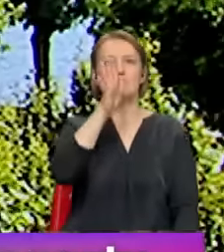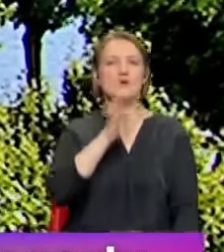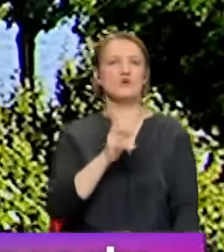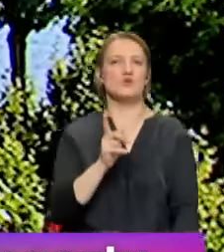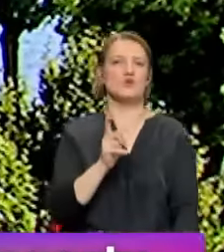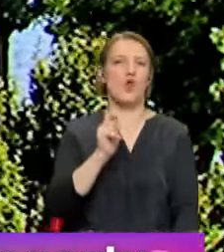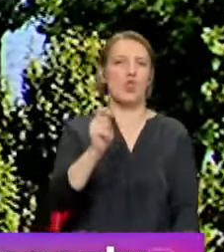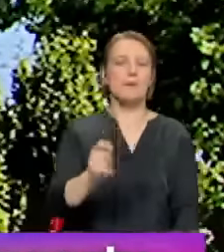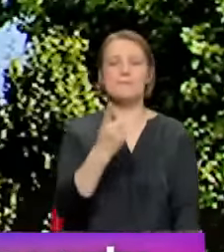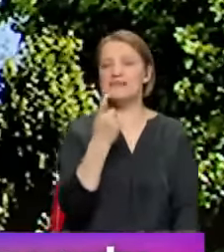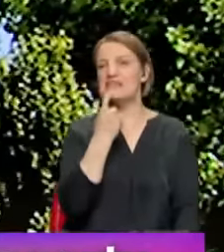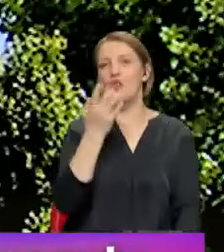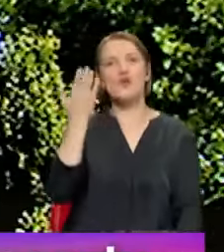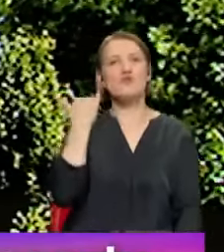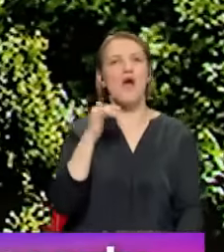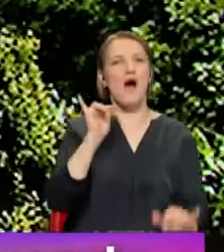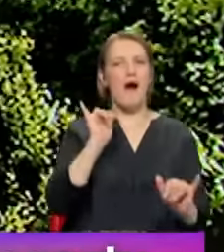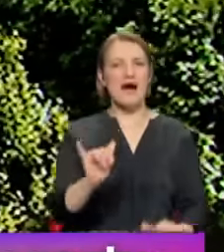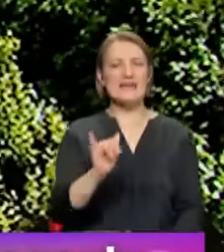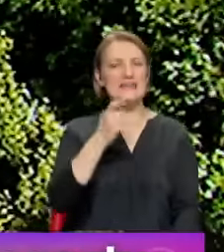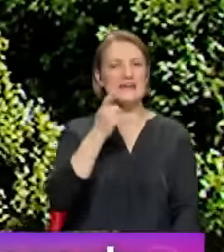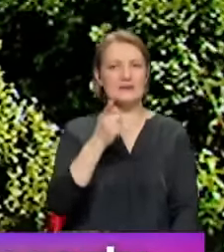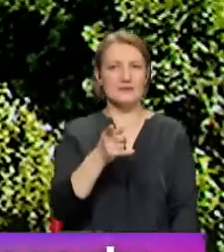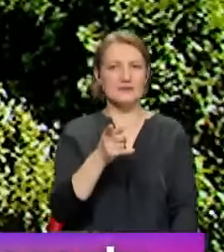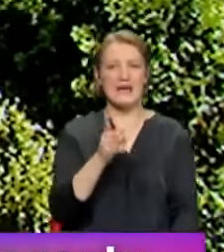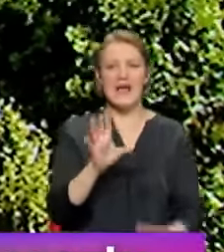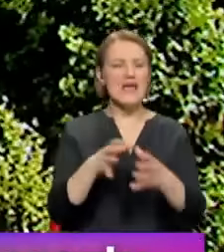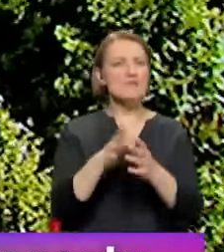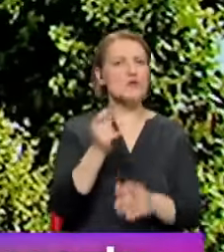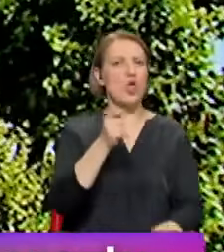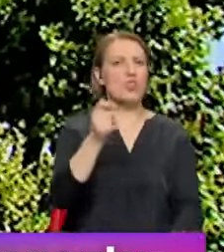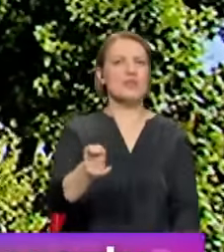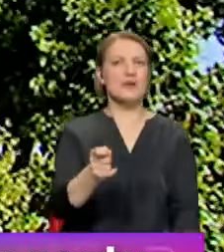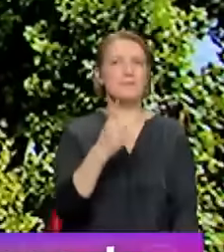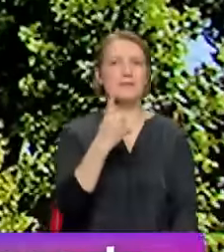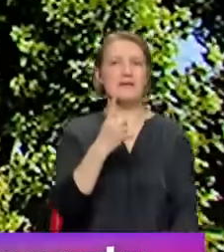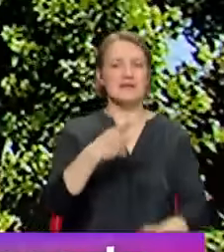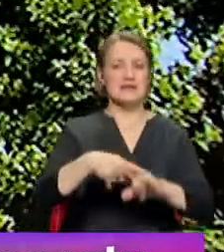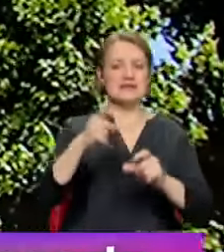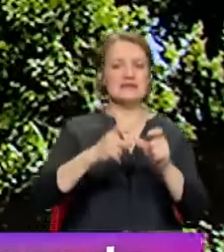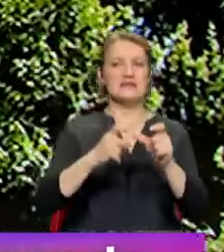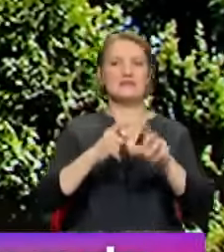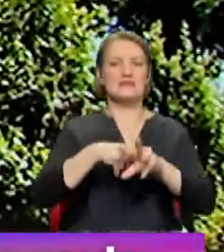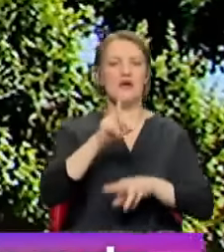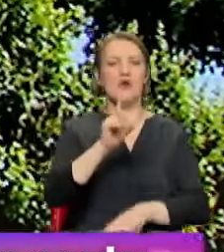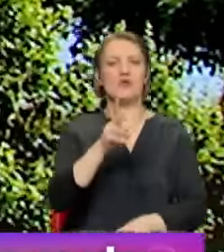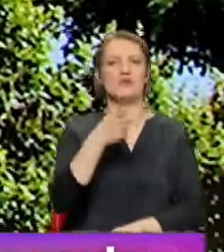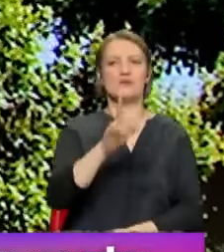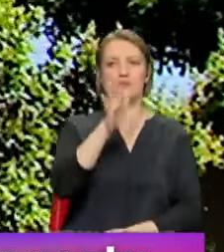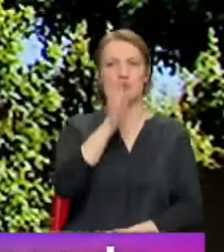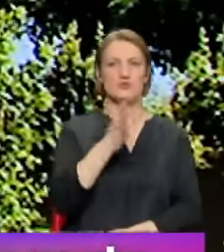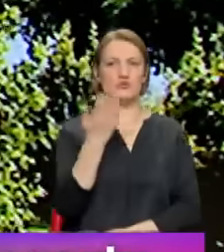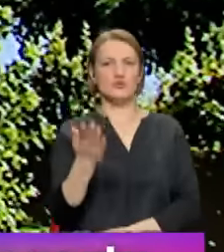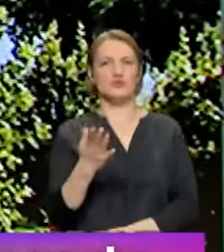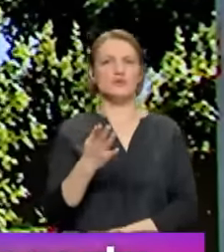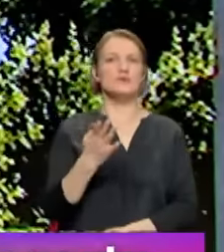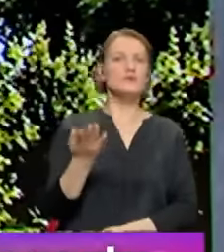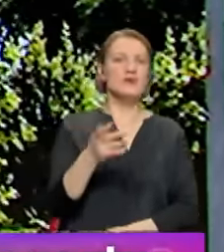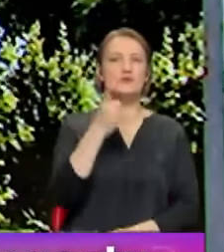lira düşmüş. Geçen sene aynı ekip ne kadar ödemişler? Bir hisse 12.500 liraymış. Yani